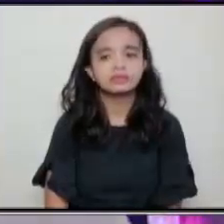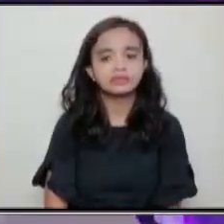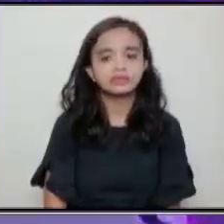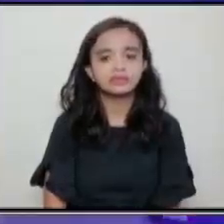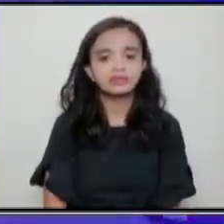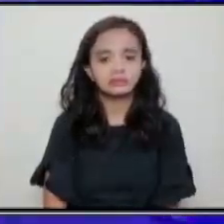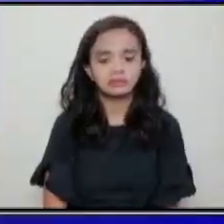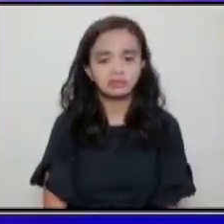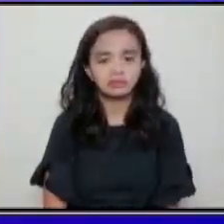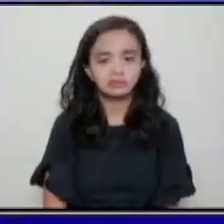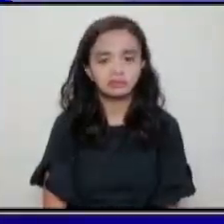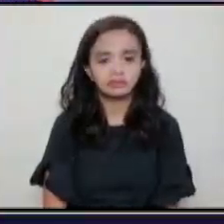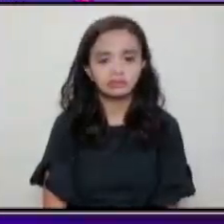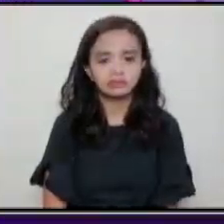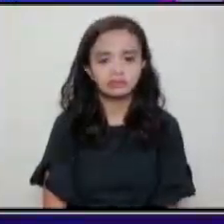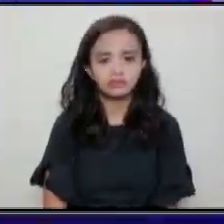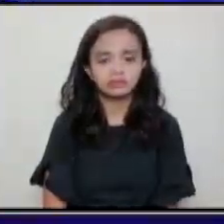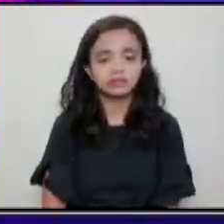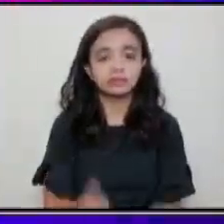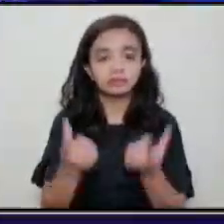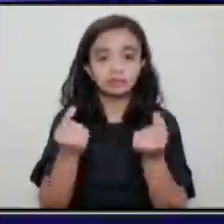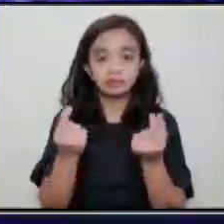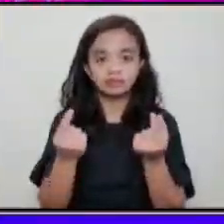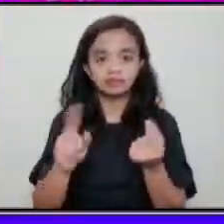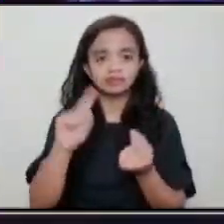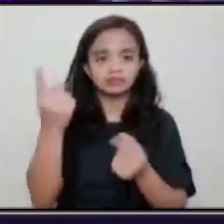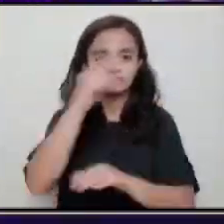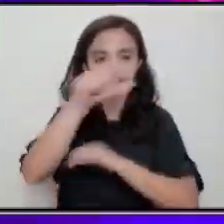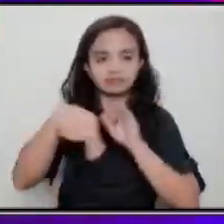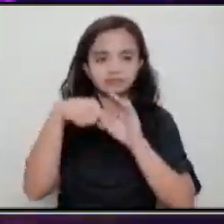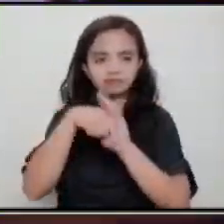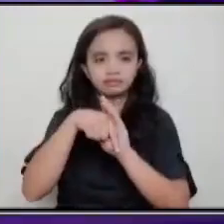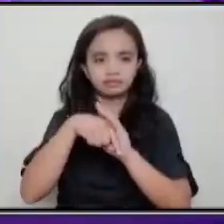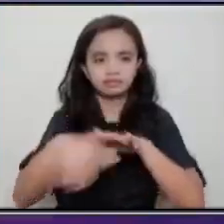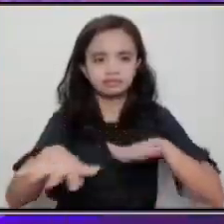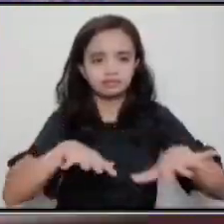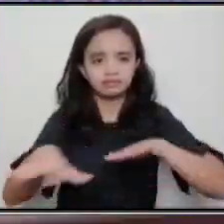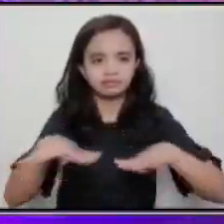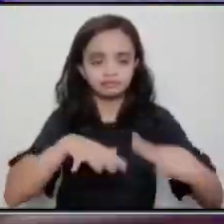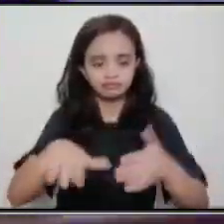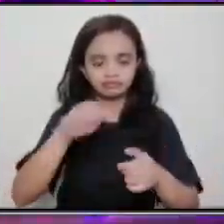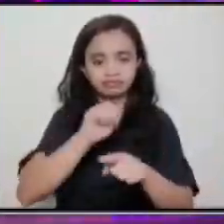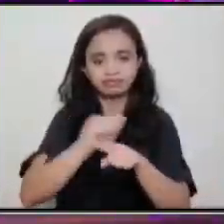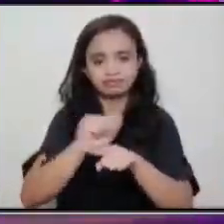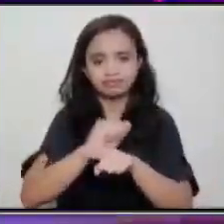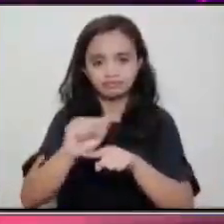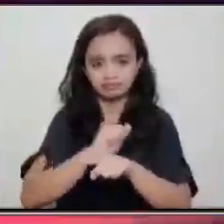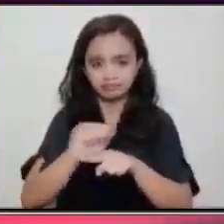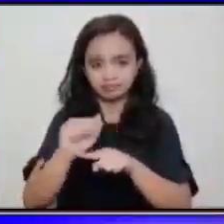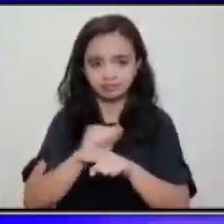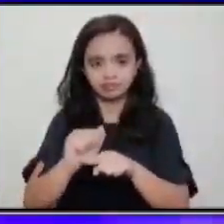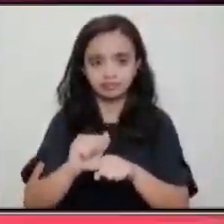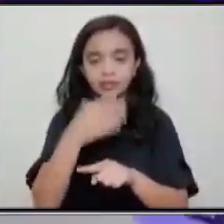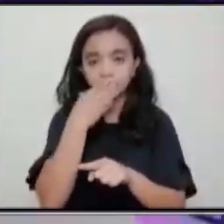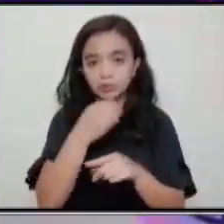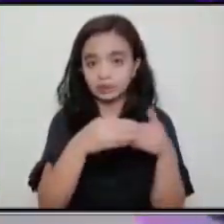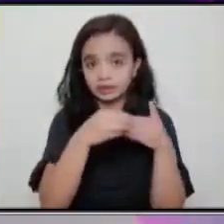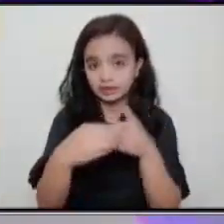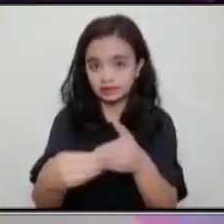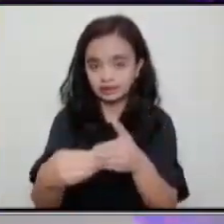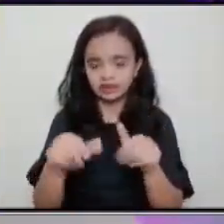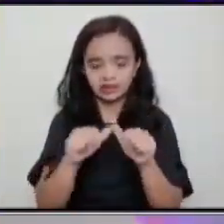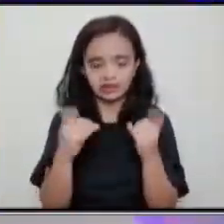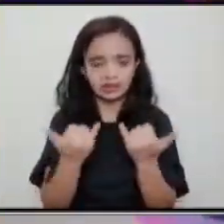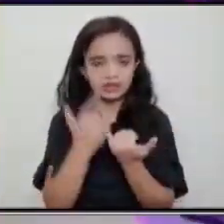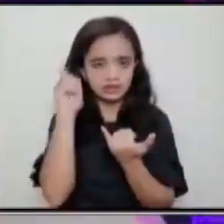Isinagawang ang first quarter national simultaneous earthquake drill kung saan pinangunahan ng iba't ibang ahensya ng pamahalaan ang